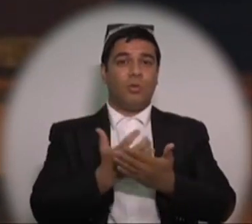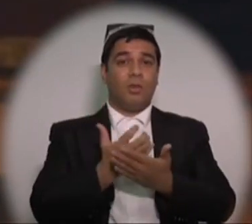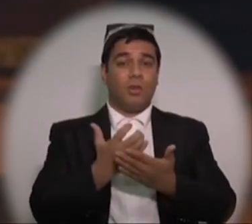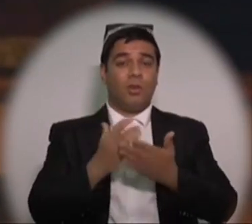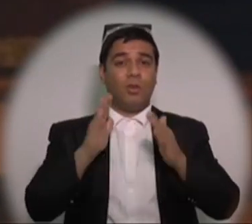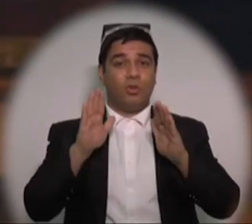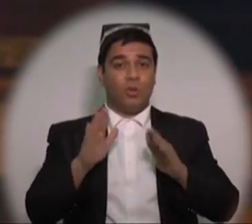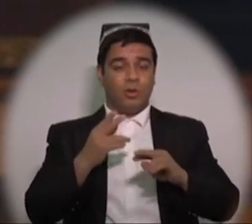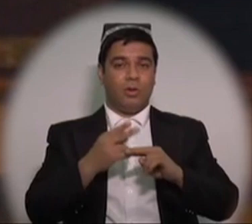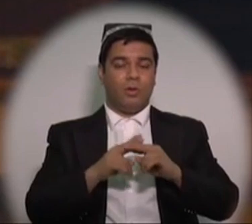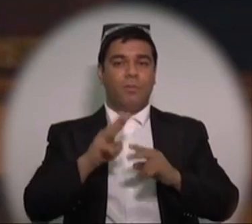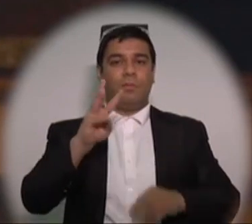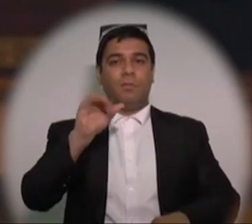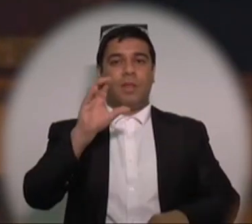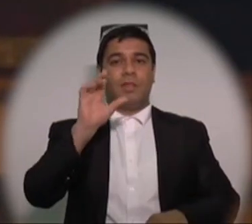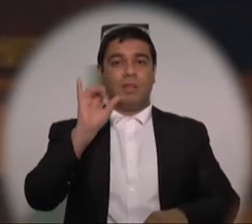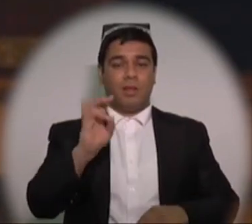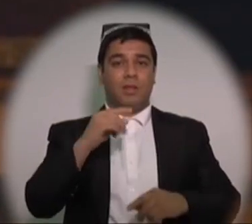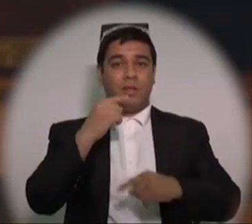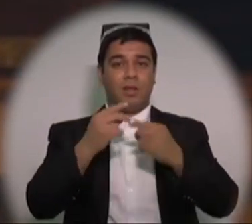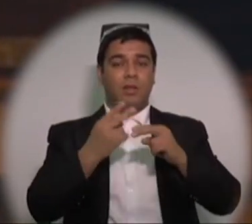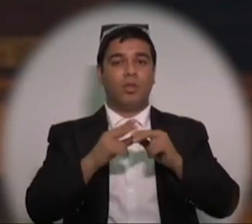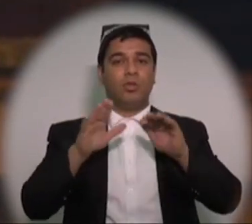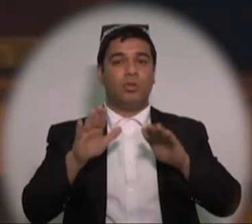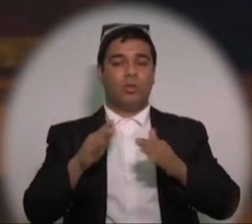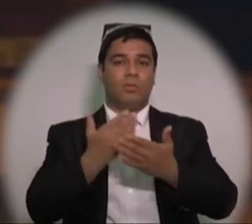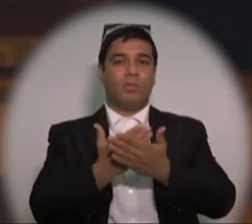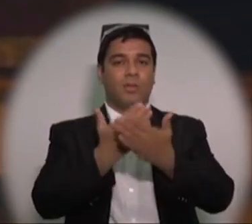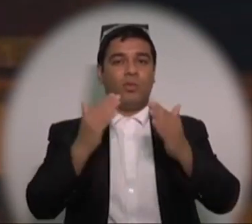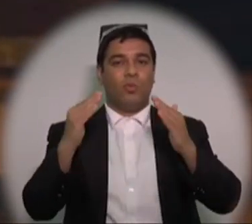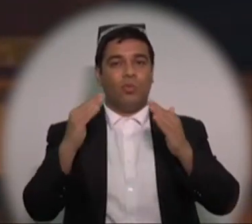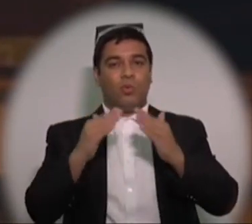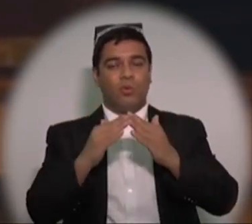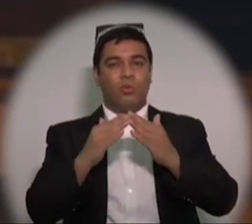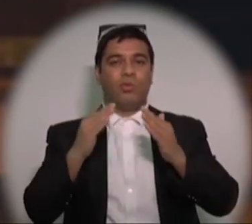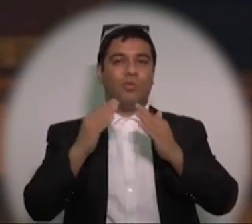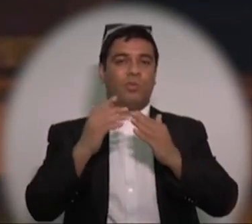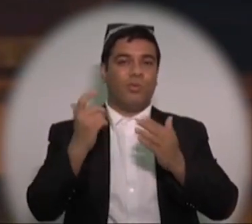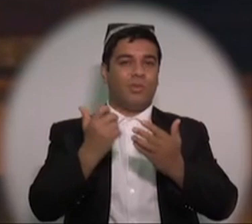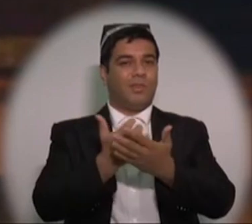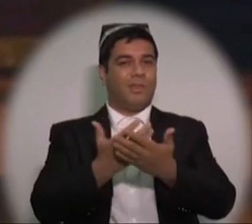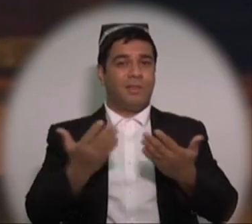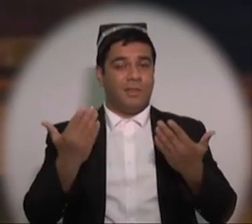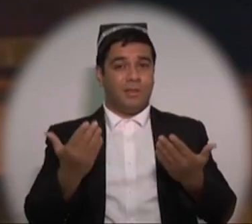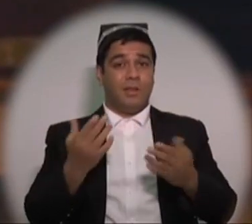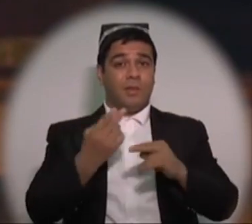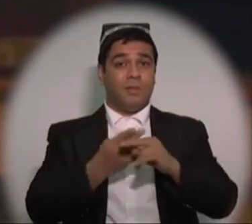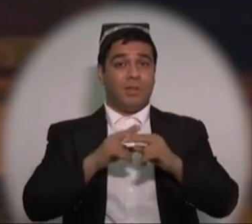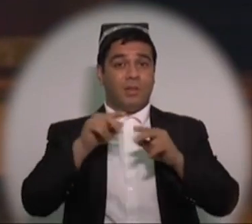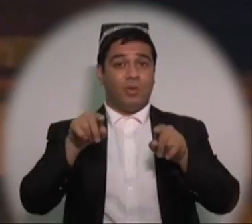topadigan joyini masken deyiladi. Bu masken esa uni uyi, hovli joyi bo'ladi. Mana